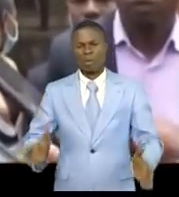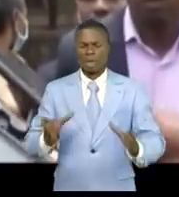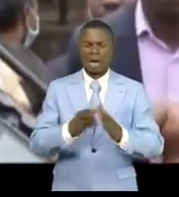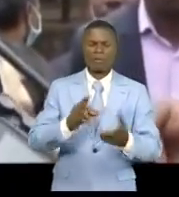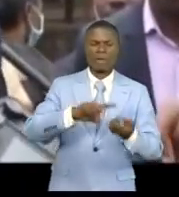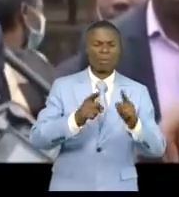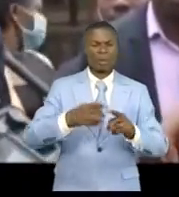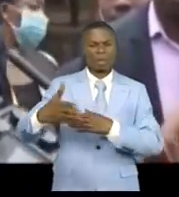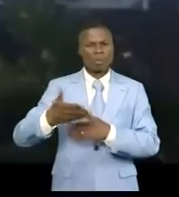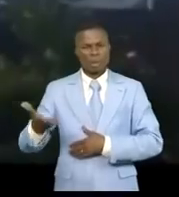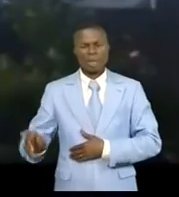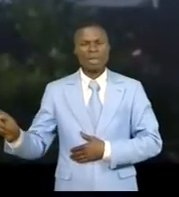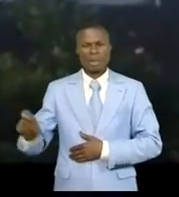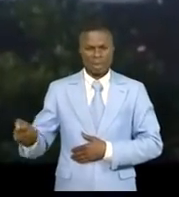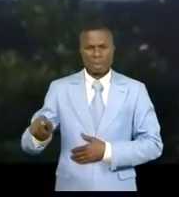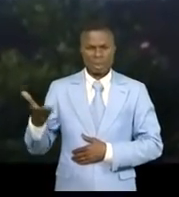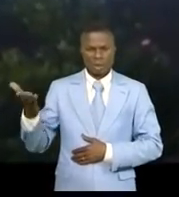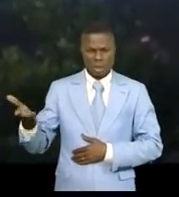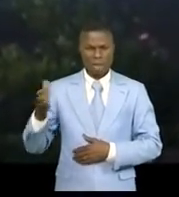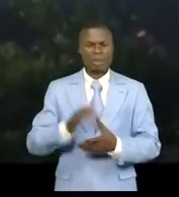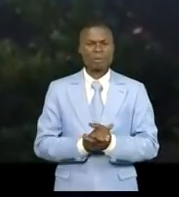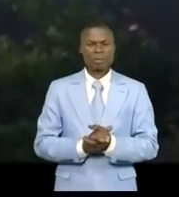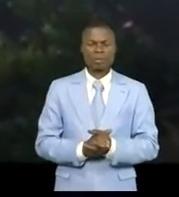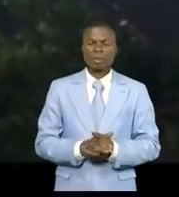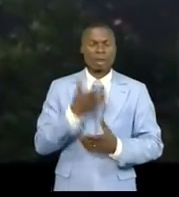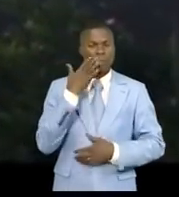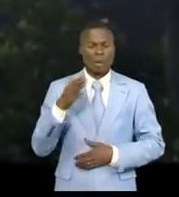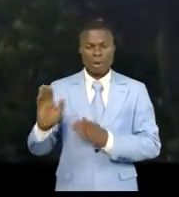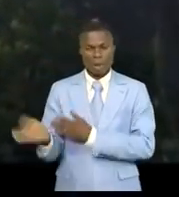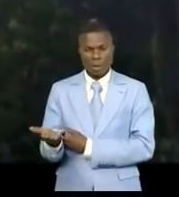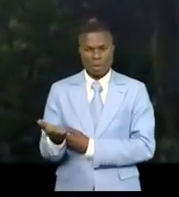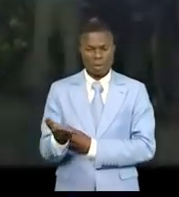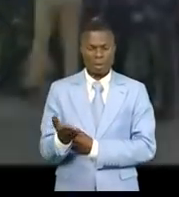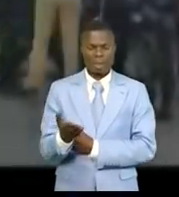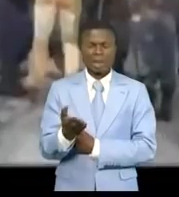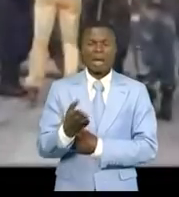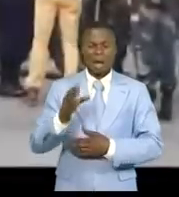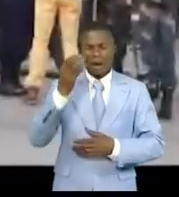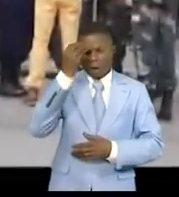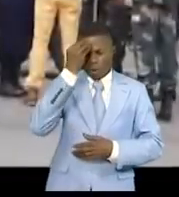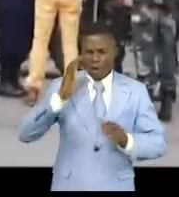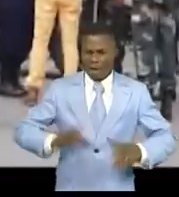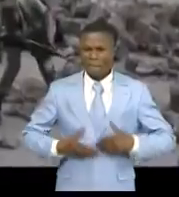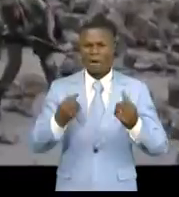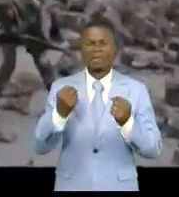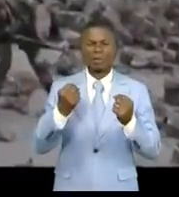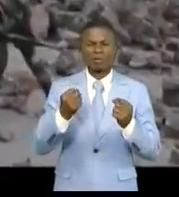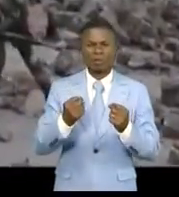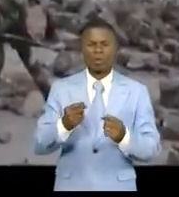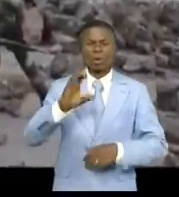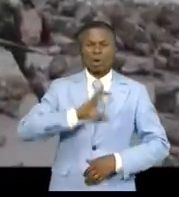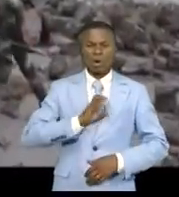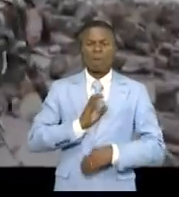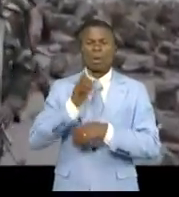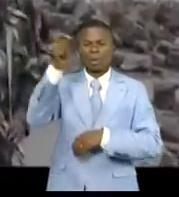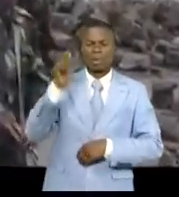Goma, mais aussi du territoire de Nyiragongo. Malheureusement, le matin, la tension s'est amplifiée. La police et l'armée sont intervenus pour